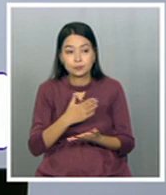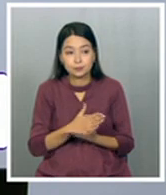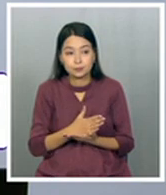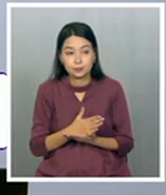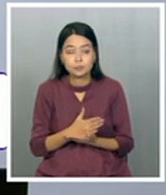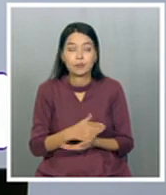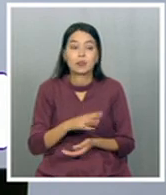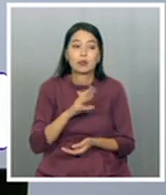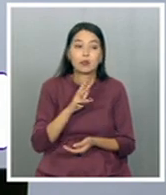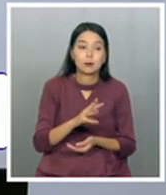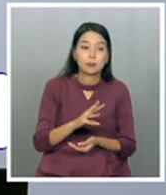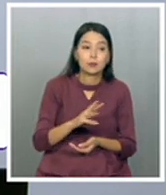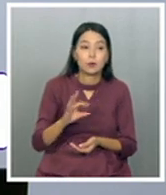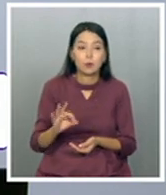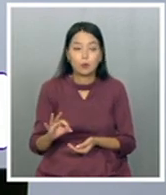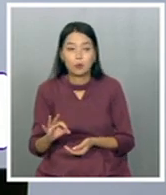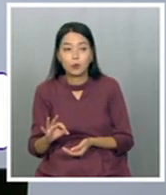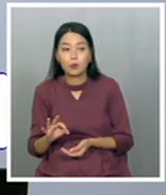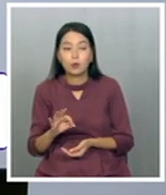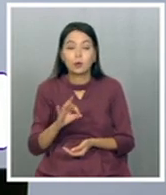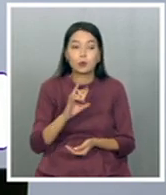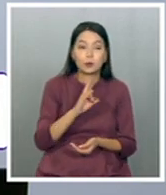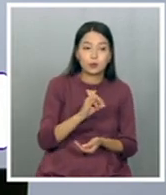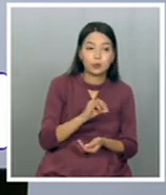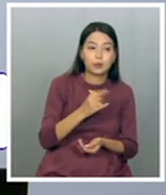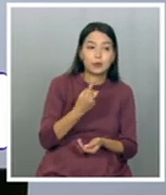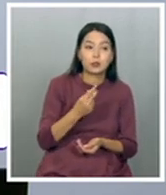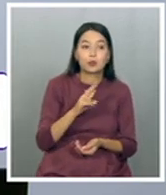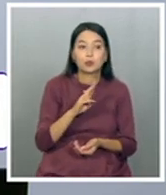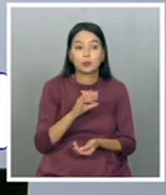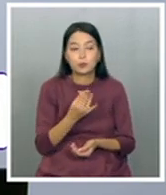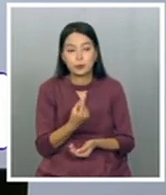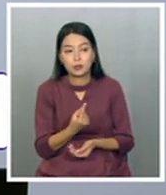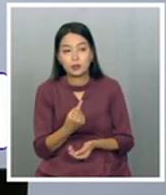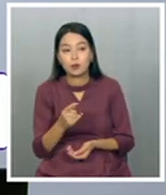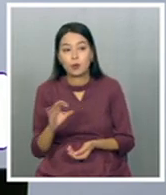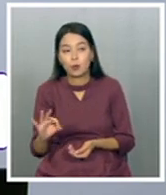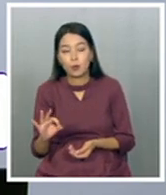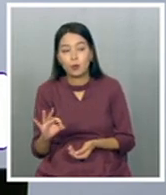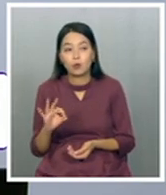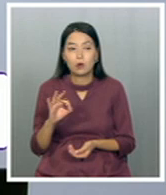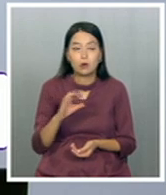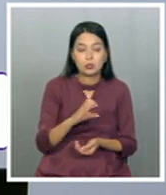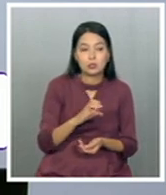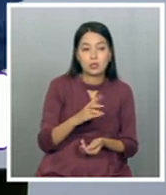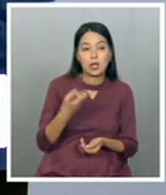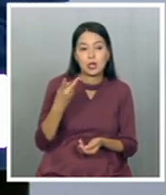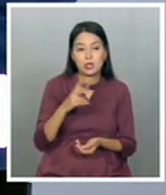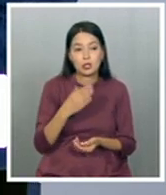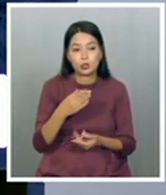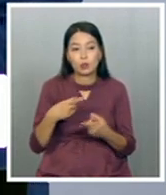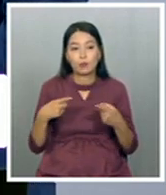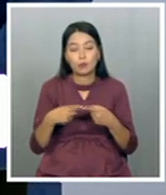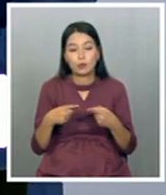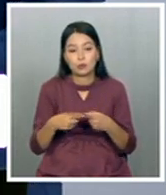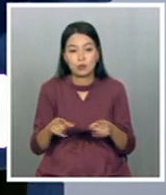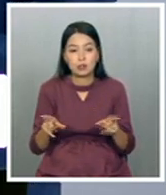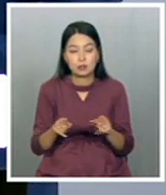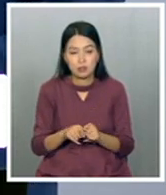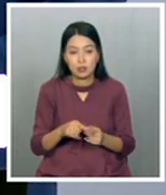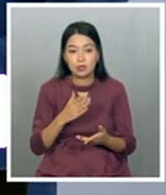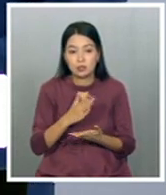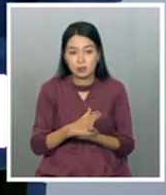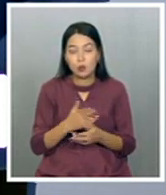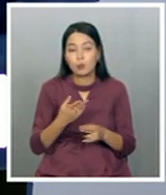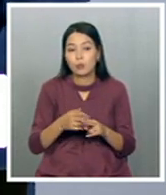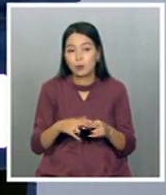M O Q1 және Q1 O S екі бұрышының қосындысына тең екенін көріп отырмыз. Бұдан